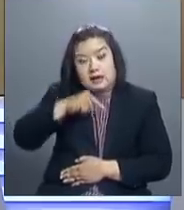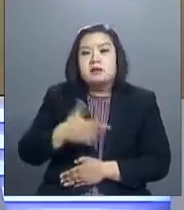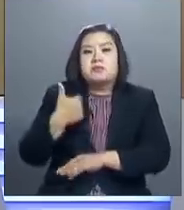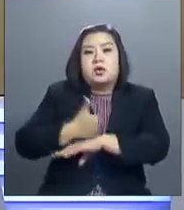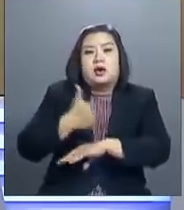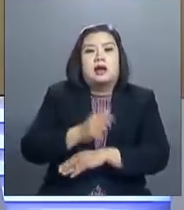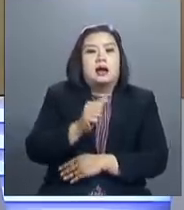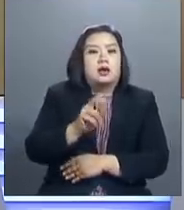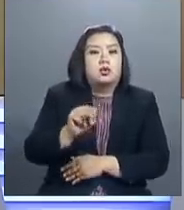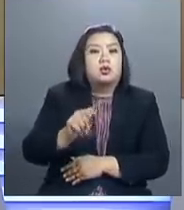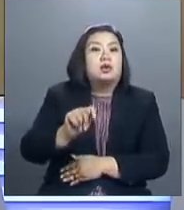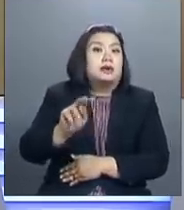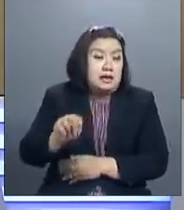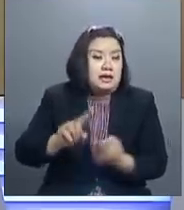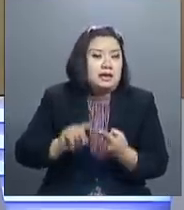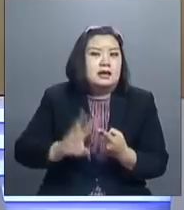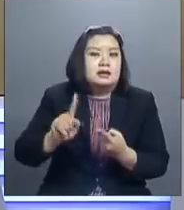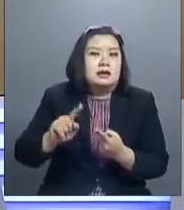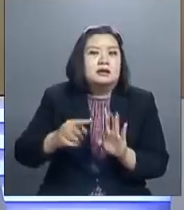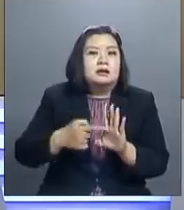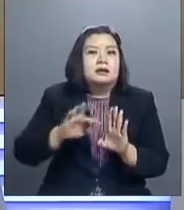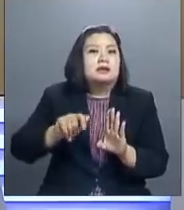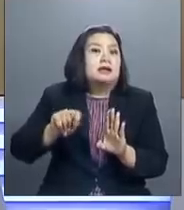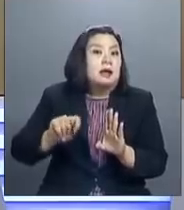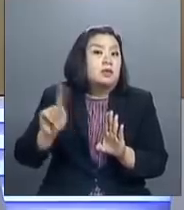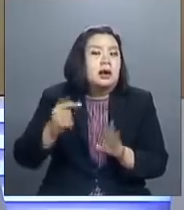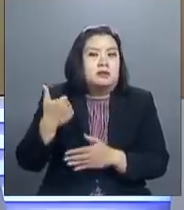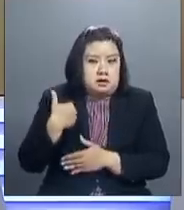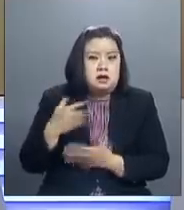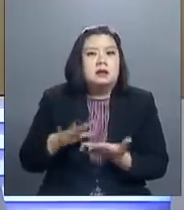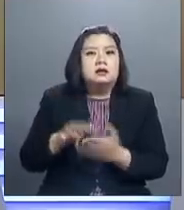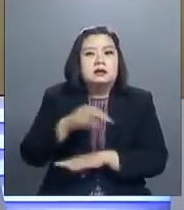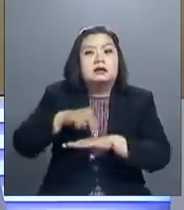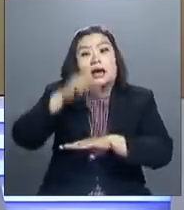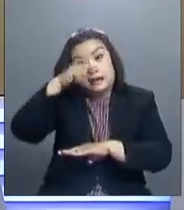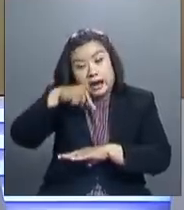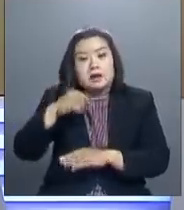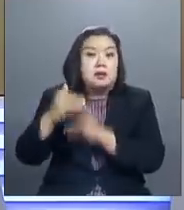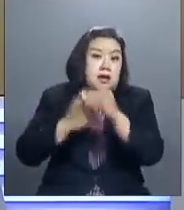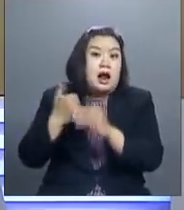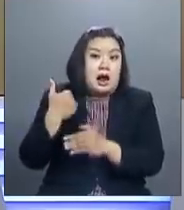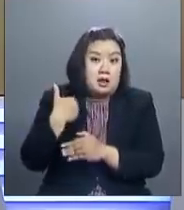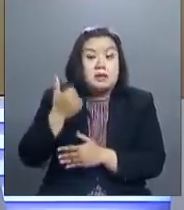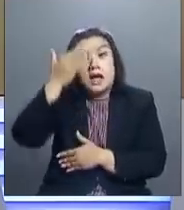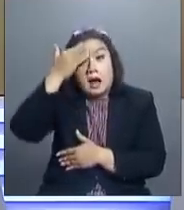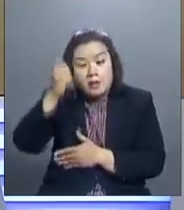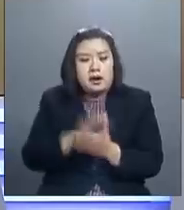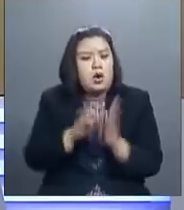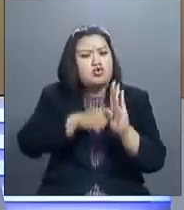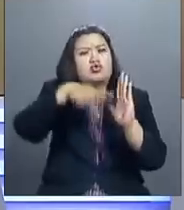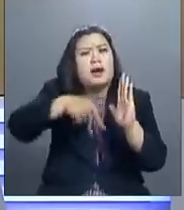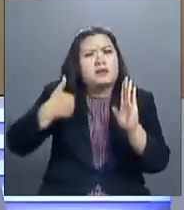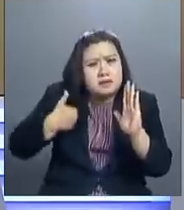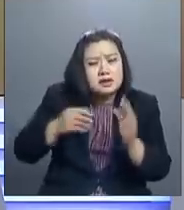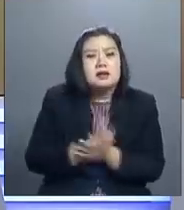ญวีรกูลและนายศักดิ์สยามชิดชอบหรือว่าพรรคชาติไทยพัฒนาของนางสาวกัญจนาศิลปอาชาและนาย